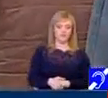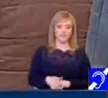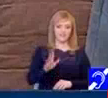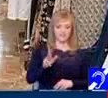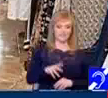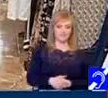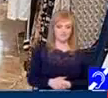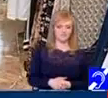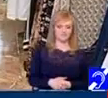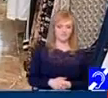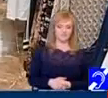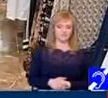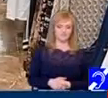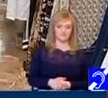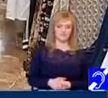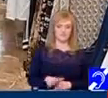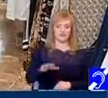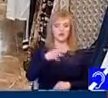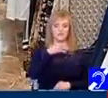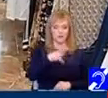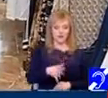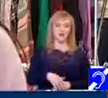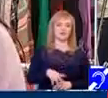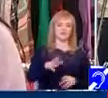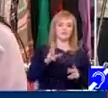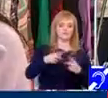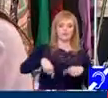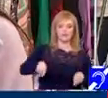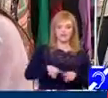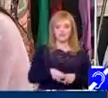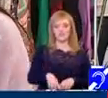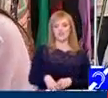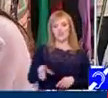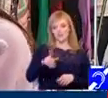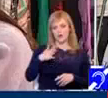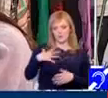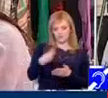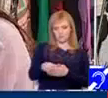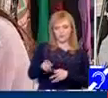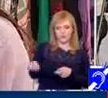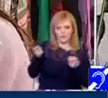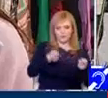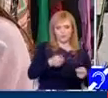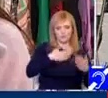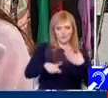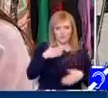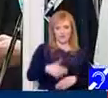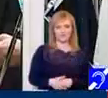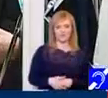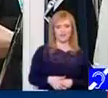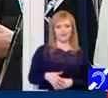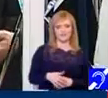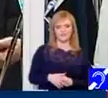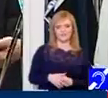prinde viață în mâinile alte persoane. Îmi place mult organizarea și e super atmosfera. Într-o